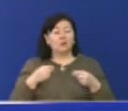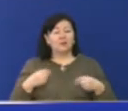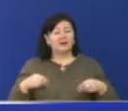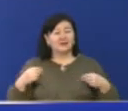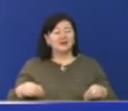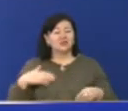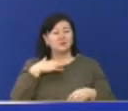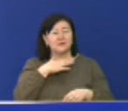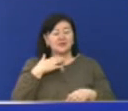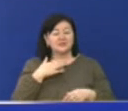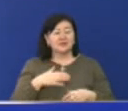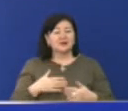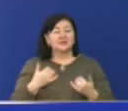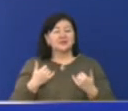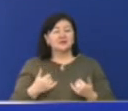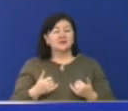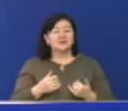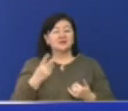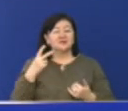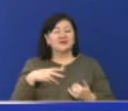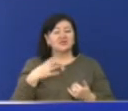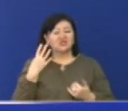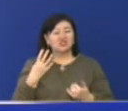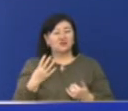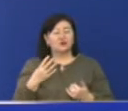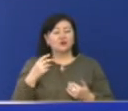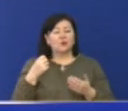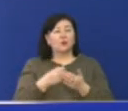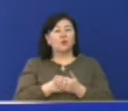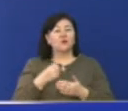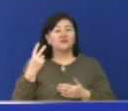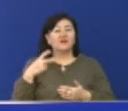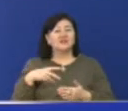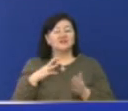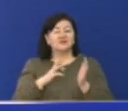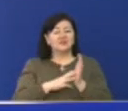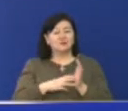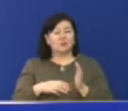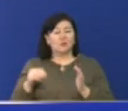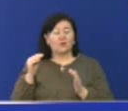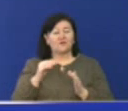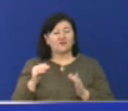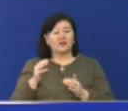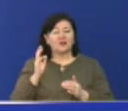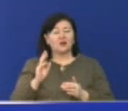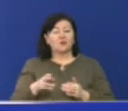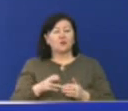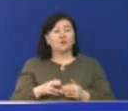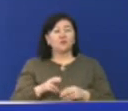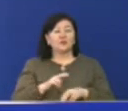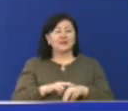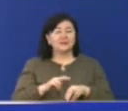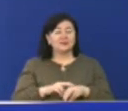пресс-службы областного департамента полиции, в период с 24 по 28 февраля в регионе проводится оперативно-профилактическое